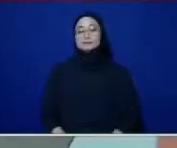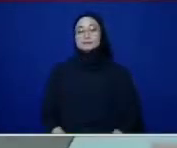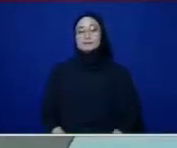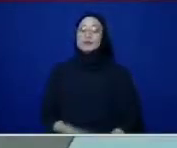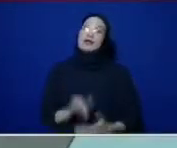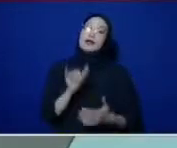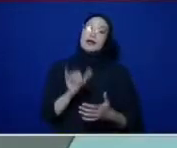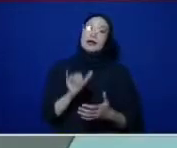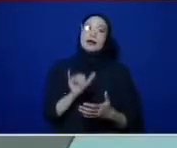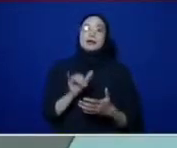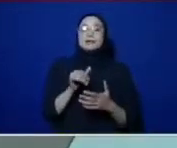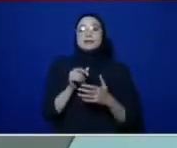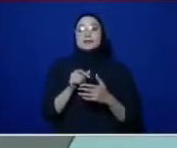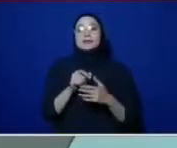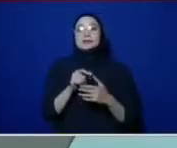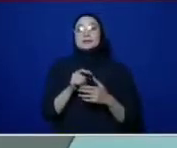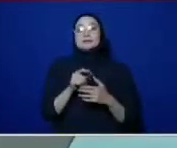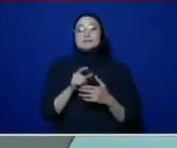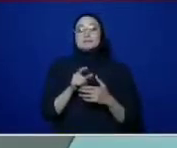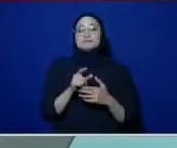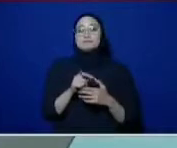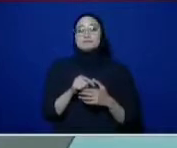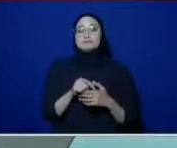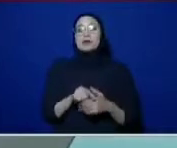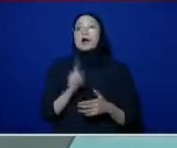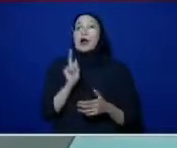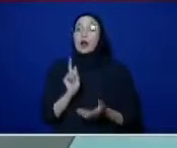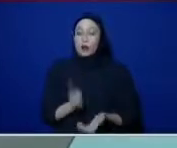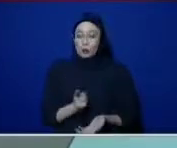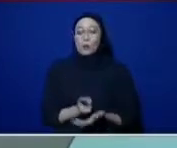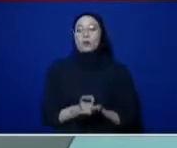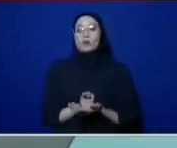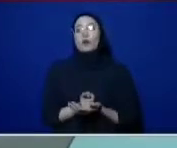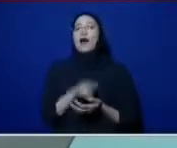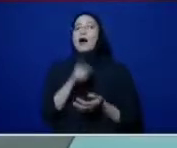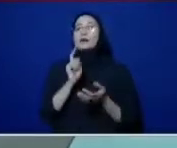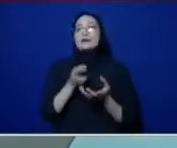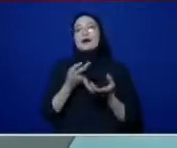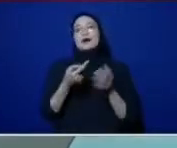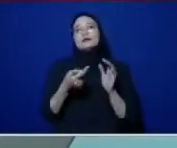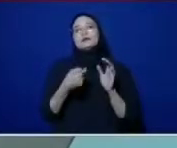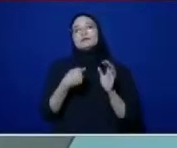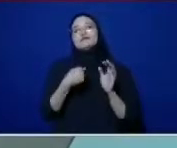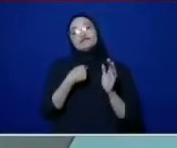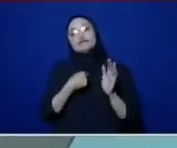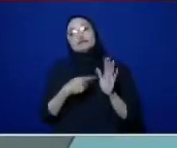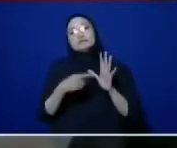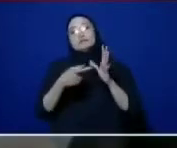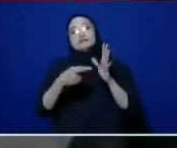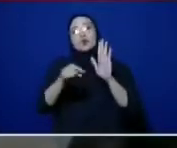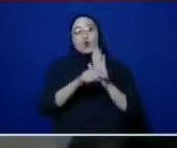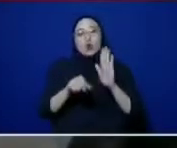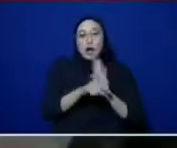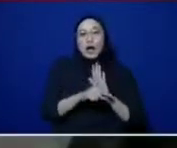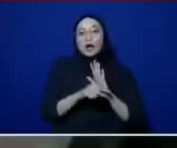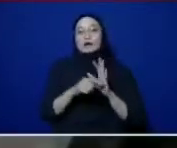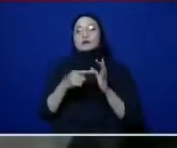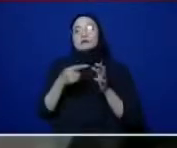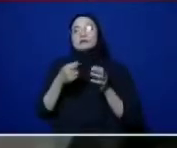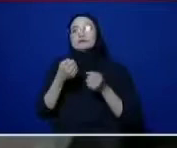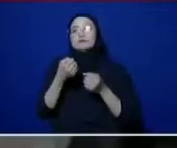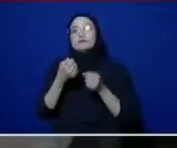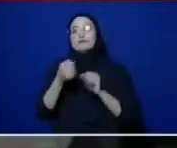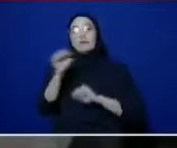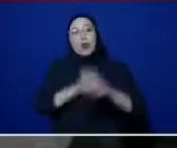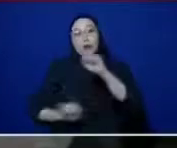Ya, kalau memang ada hal-hal yang kurang, hal-hal yang masih belum kita lakukan,